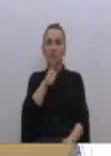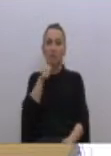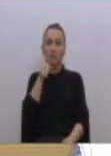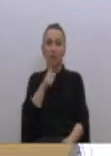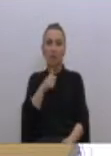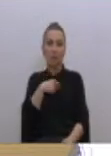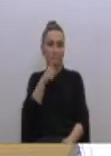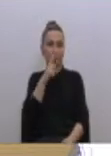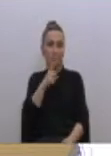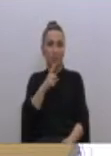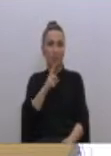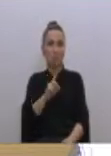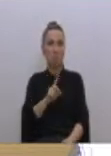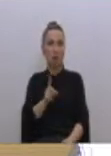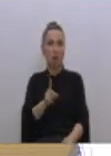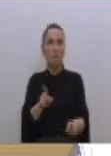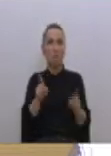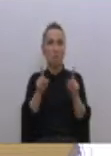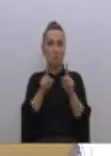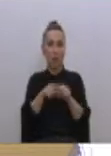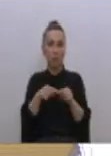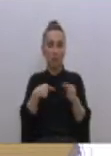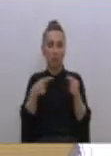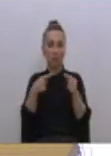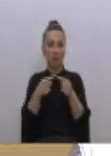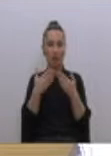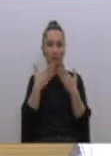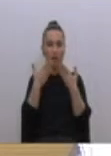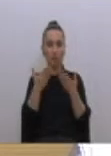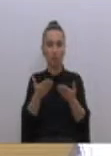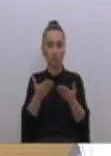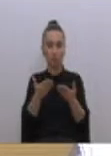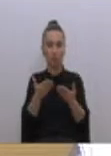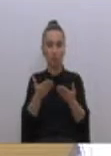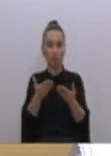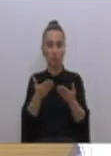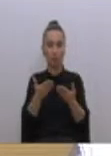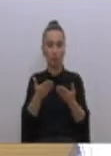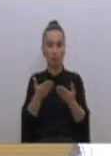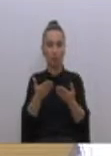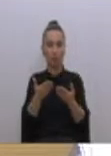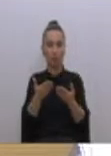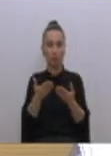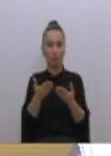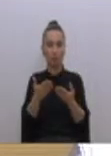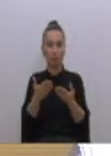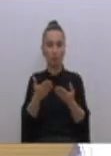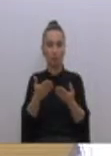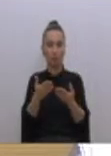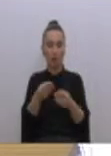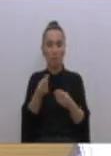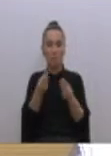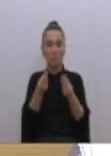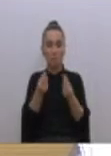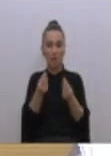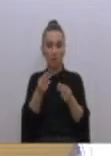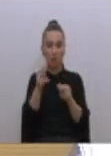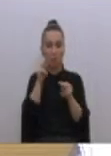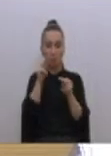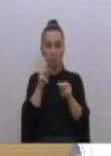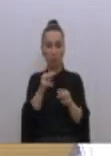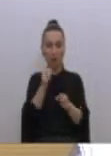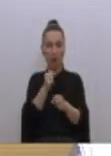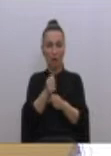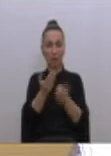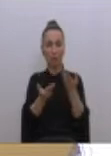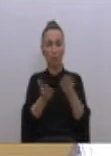ვერ ხვდები, მაგრამ მაინც დავაზუსტებ, ანუ ამონაგების ფინანსურ მონიტორინგს აკეთებს თუ